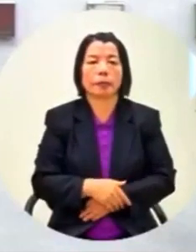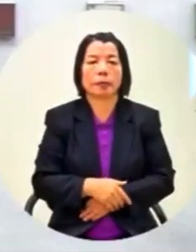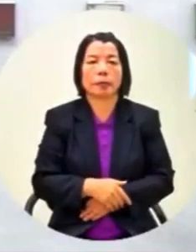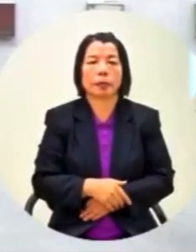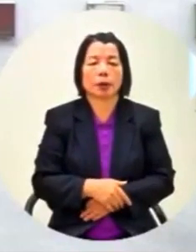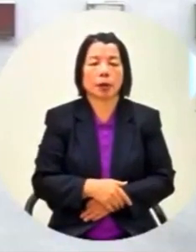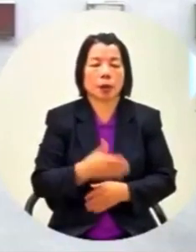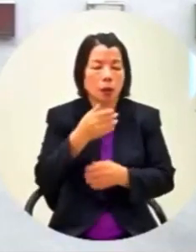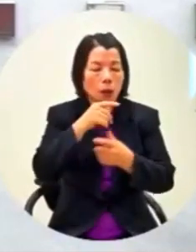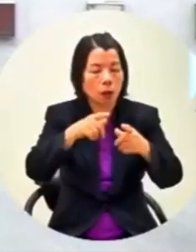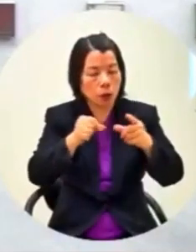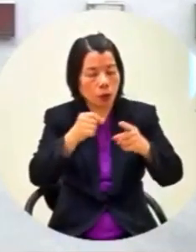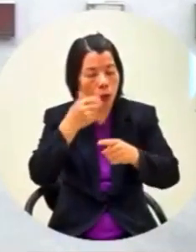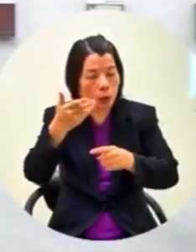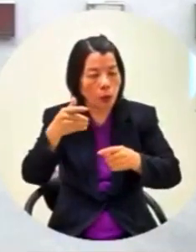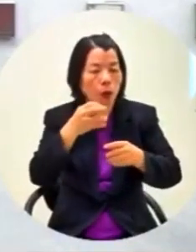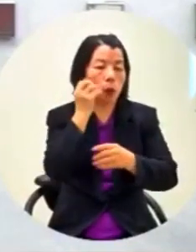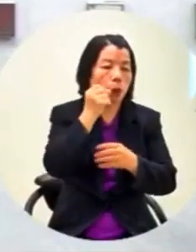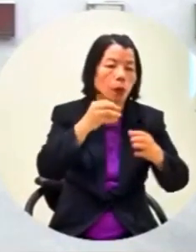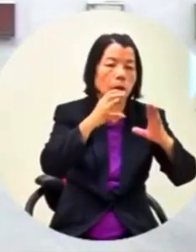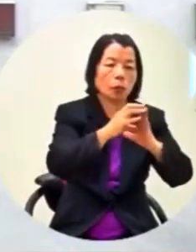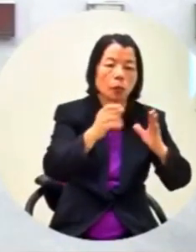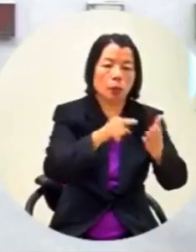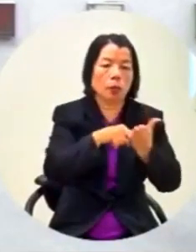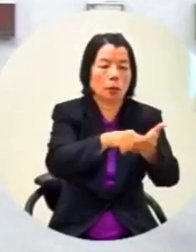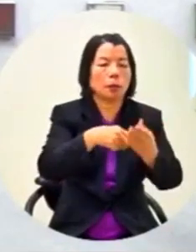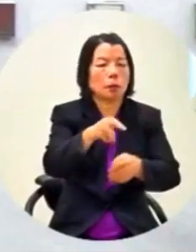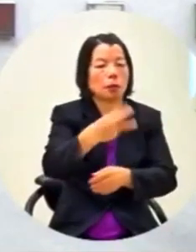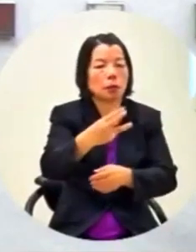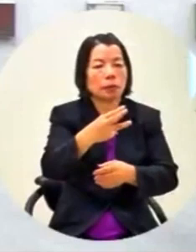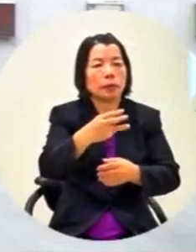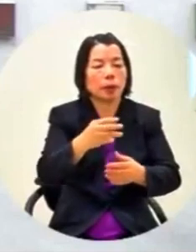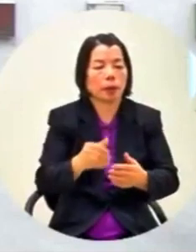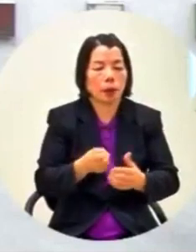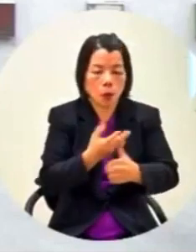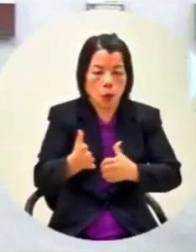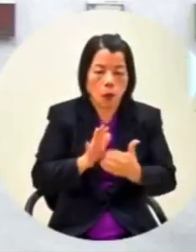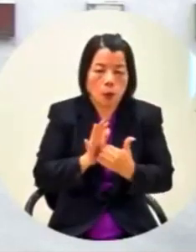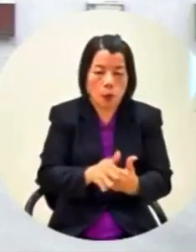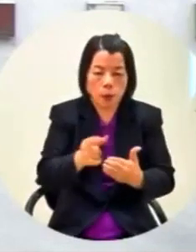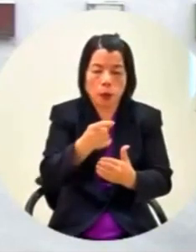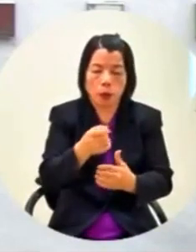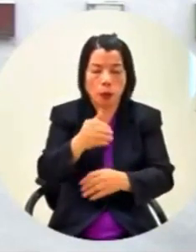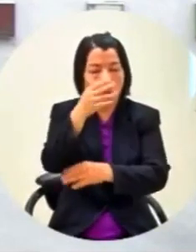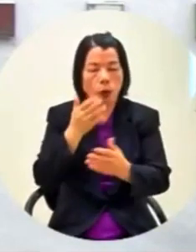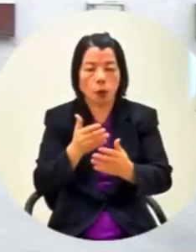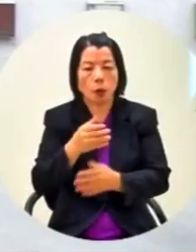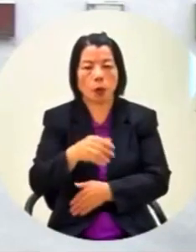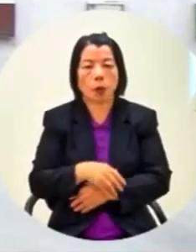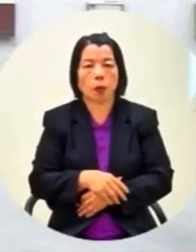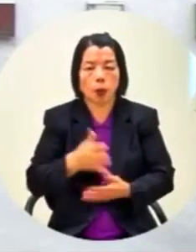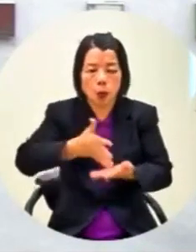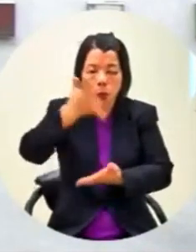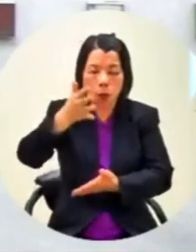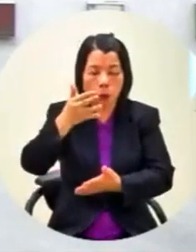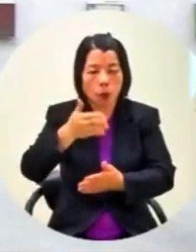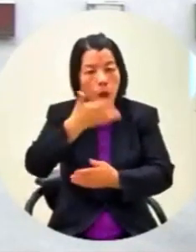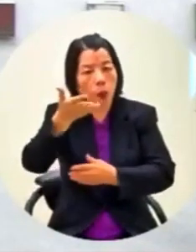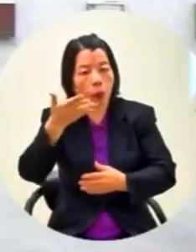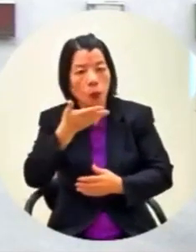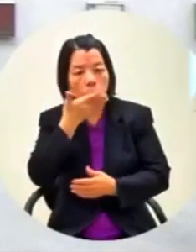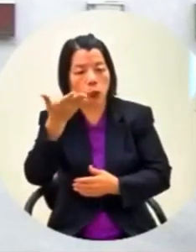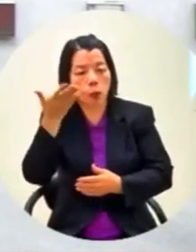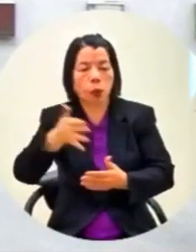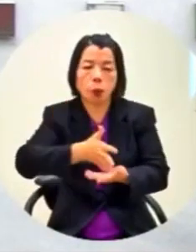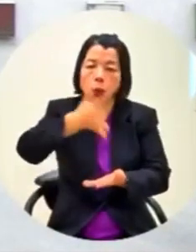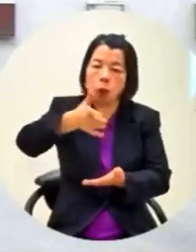们向交通部观光局申请了300万元防疫旅费的补助。补助费用包括防疫物资的费用、